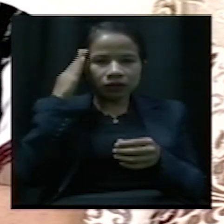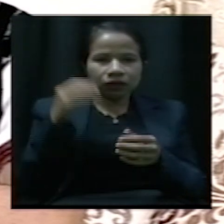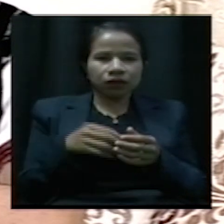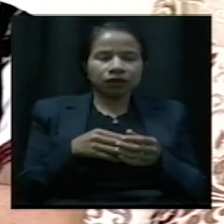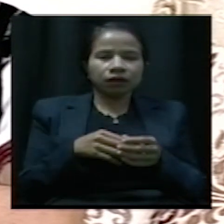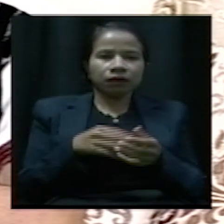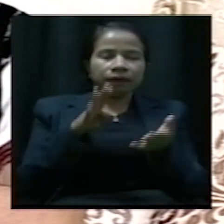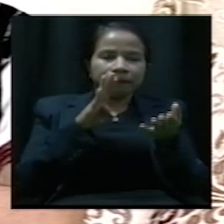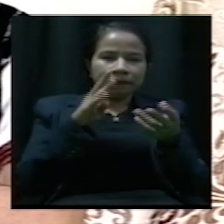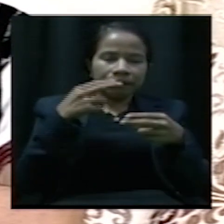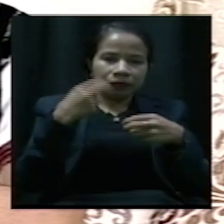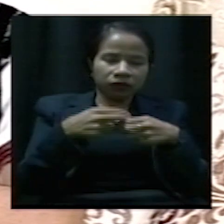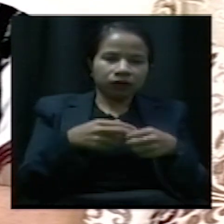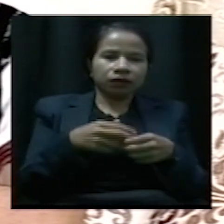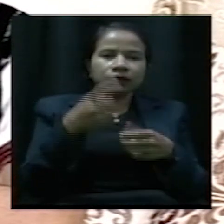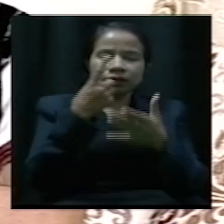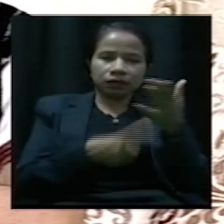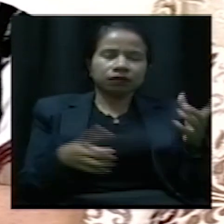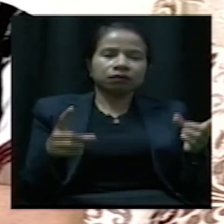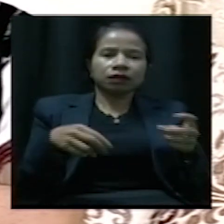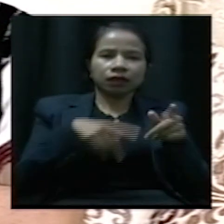ema jumenis barera sira masira enfrenta sekar sira